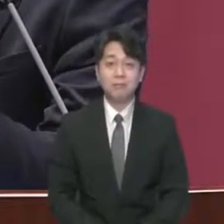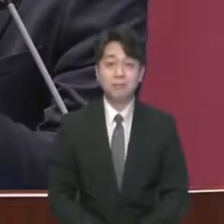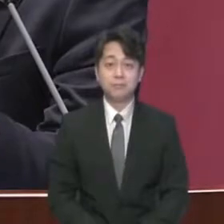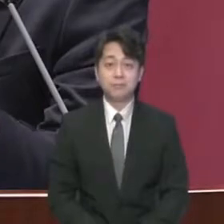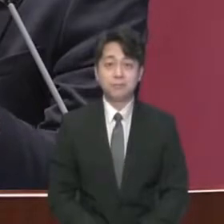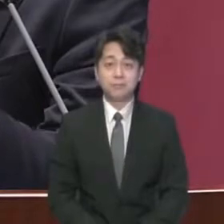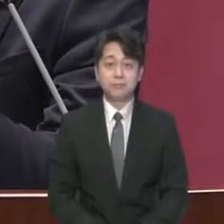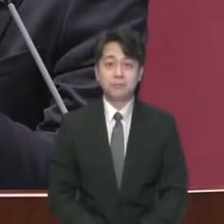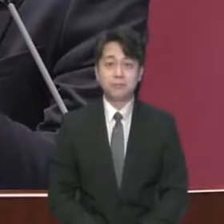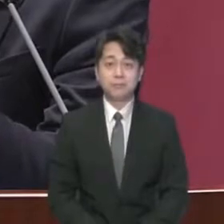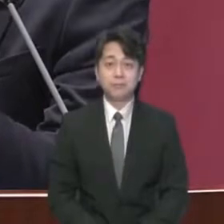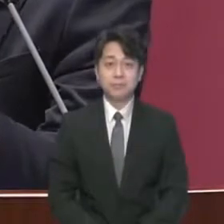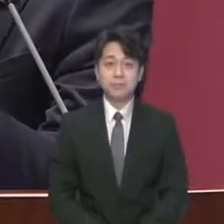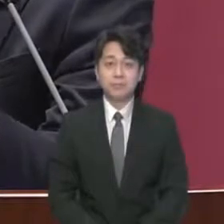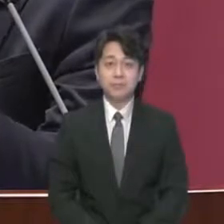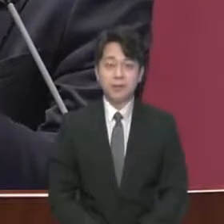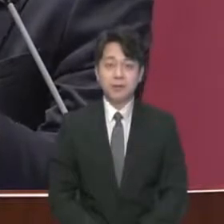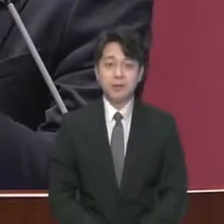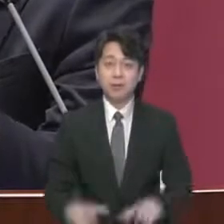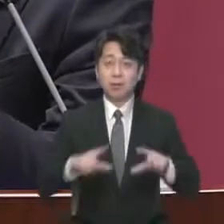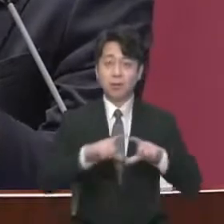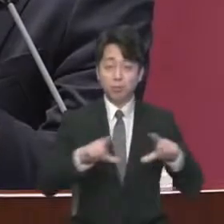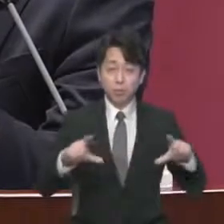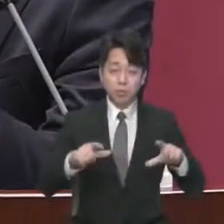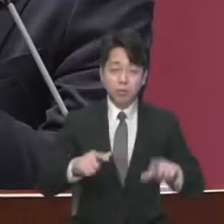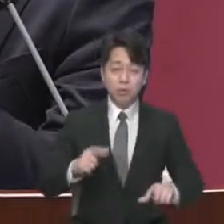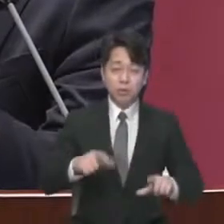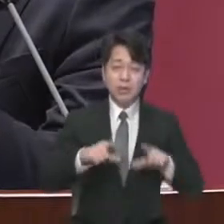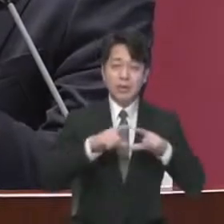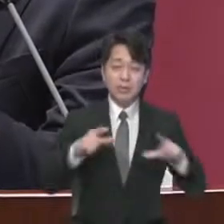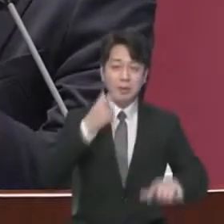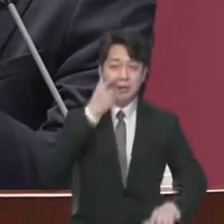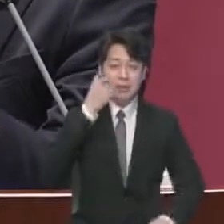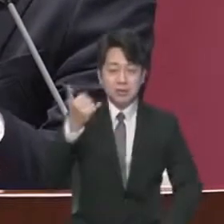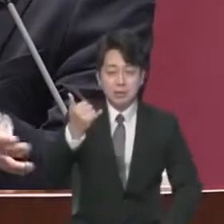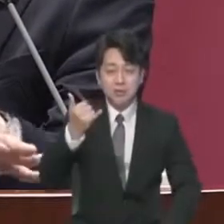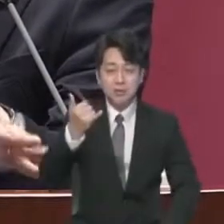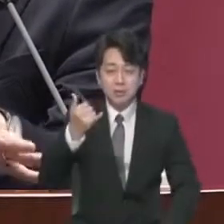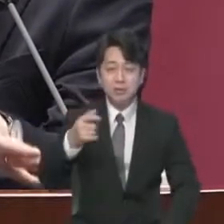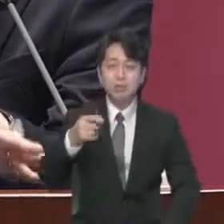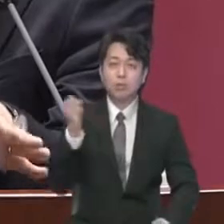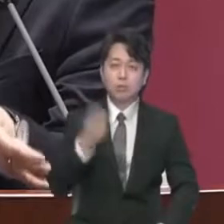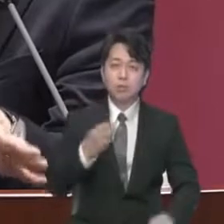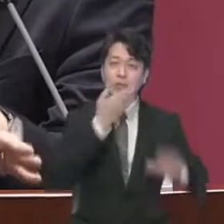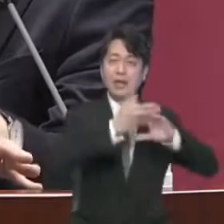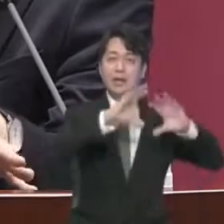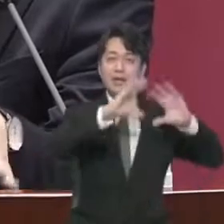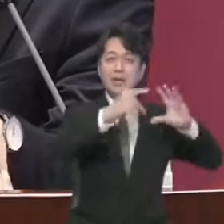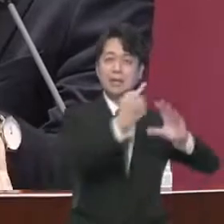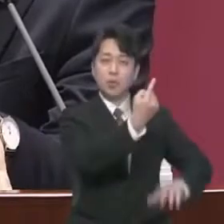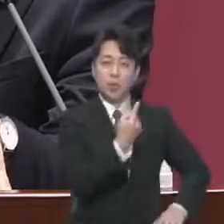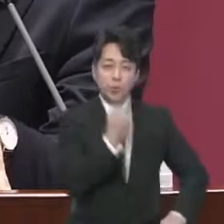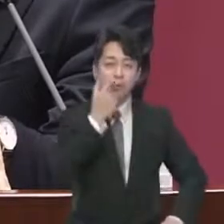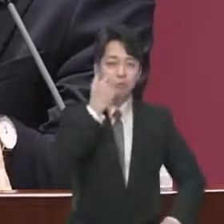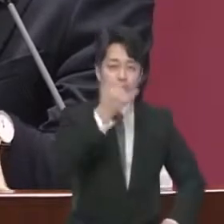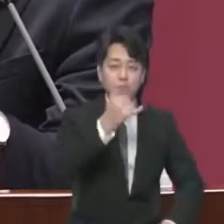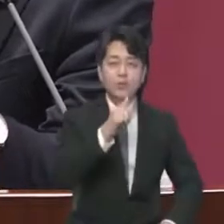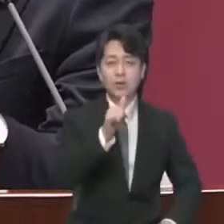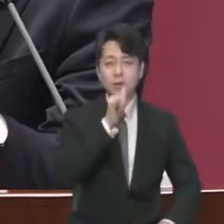뭐 두 부모가 있는 가족도 있고 한 부모가 있는 가족도 있고 뭐 조성 가정, 다문화 가정 이런 것도 있습니다만 이 책 여기서 문제가 된 일부 책에서는